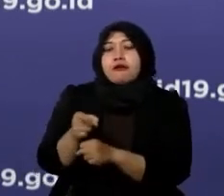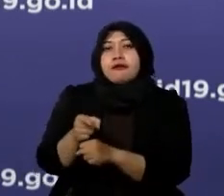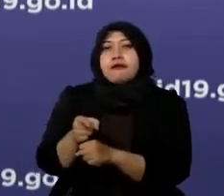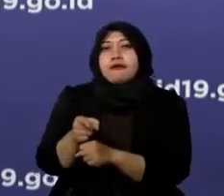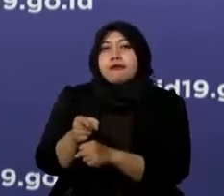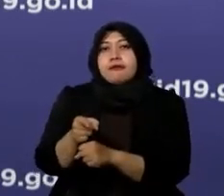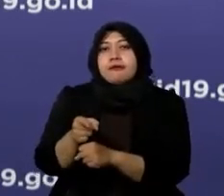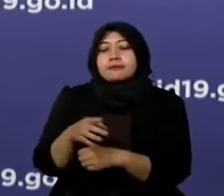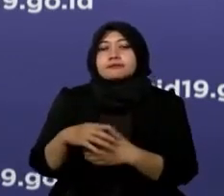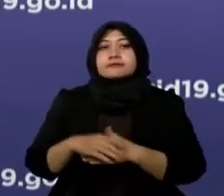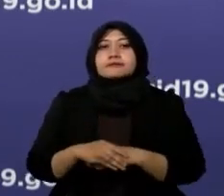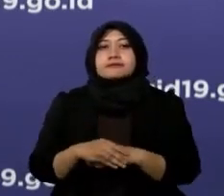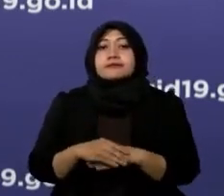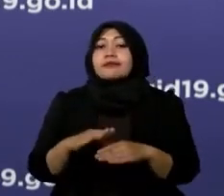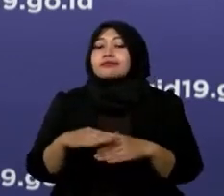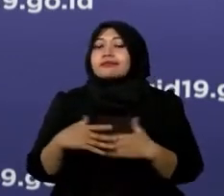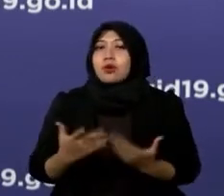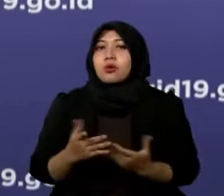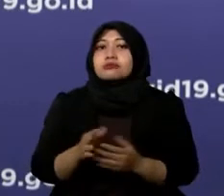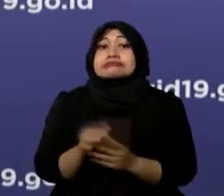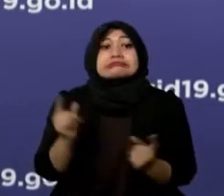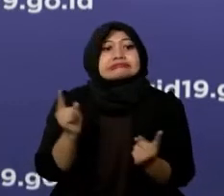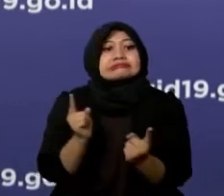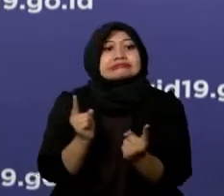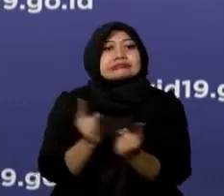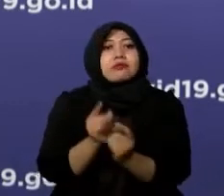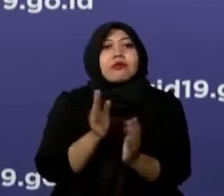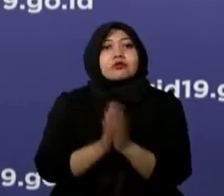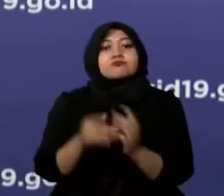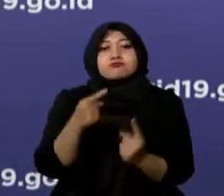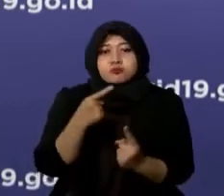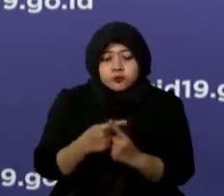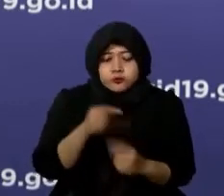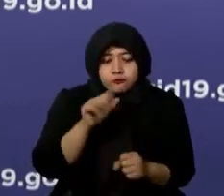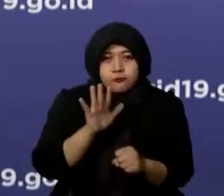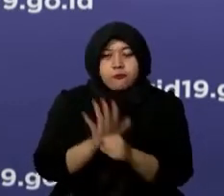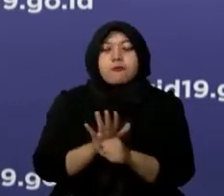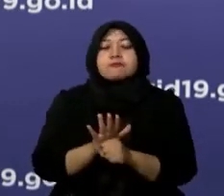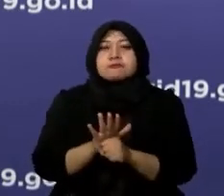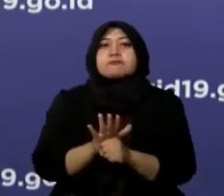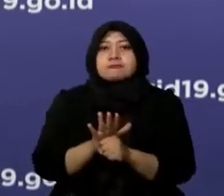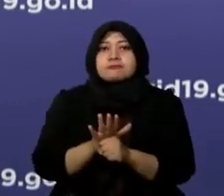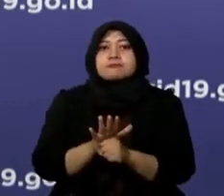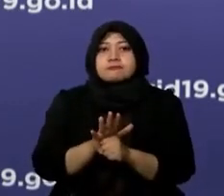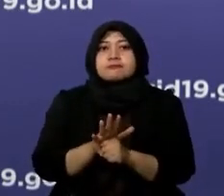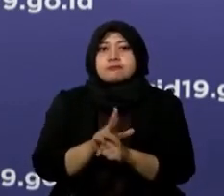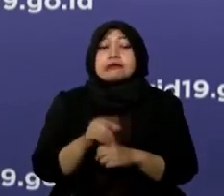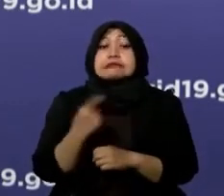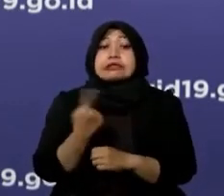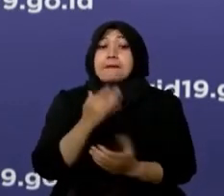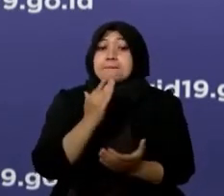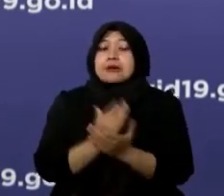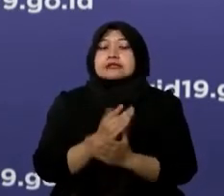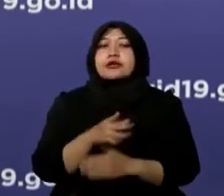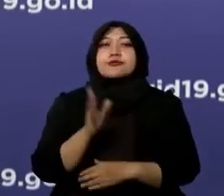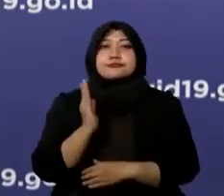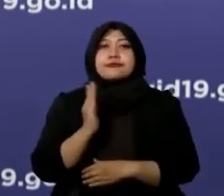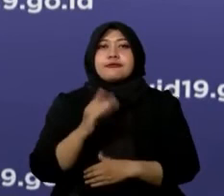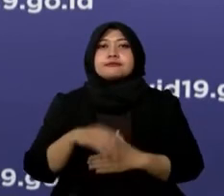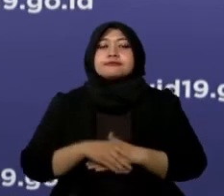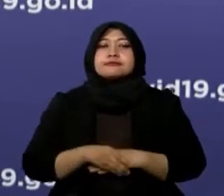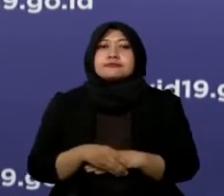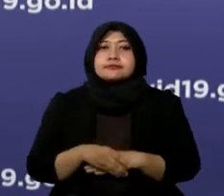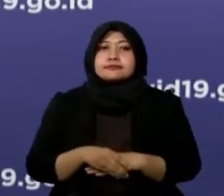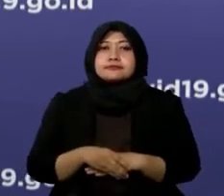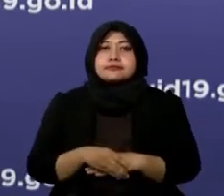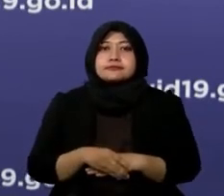terjadi, atau diyakini kontak dengan kasus konfirmasi positif, yang sudah kita pastikan. Ini yang